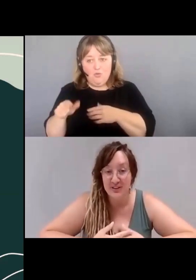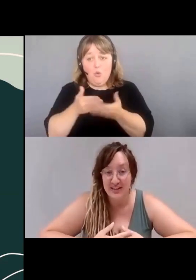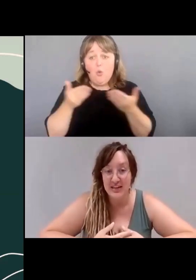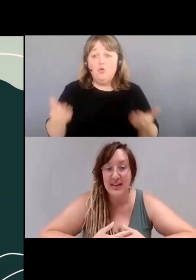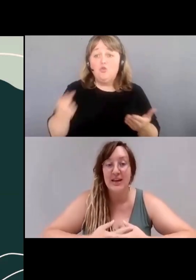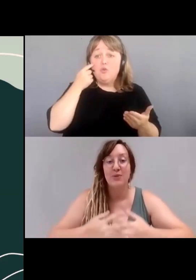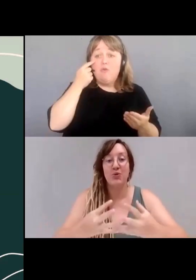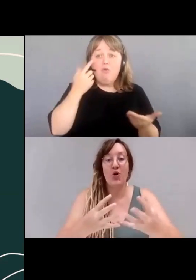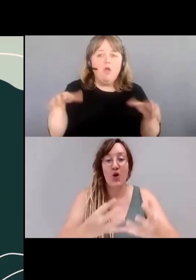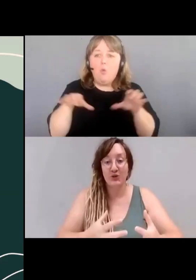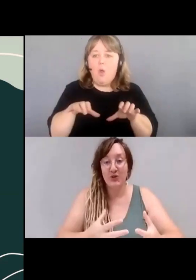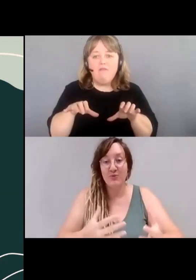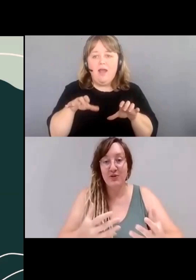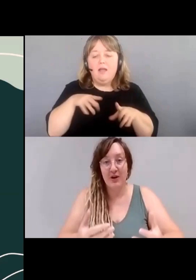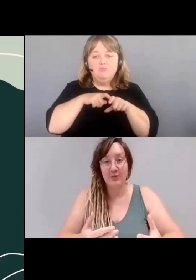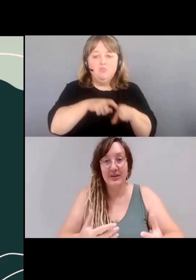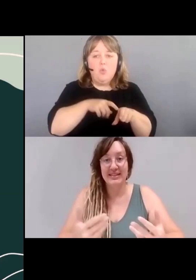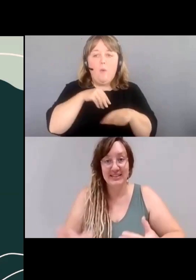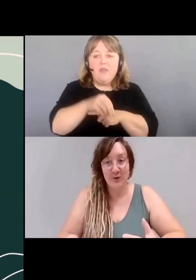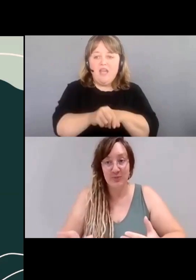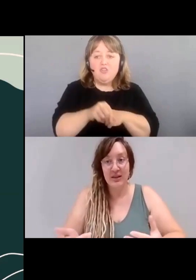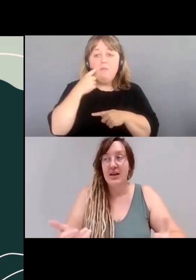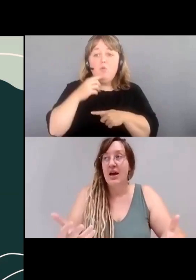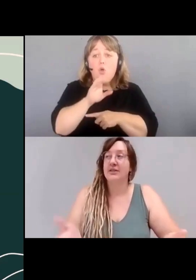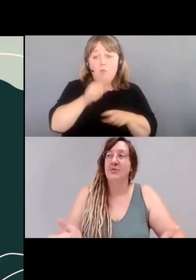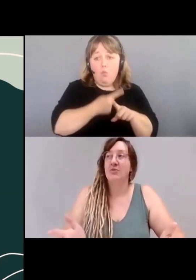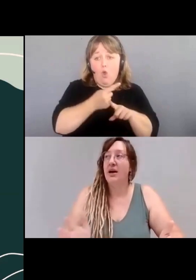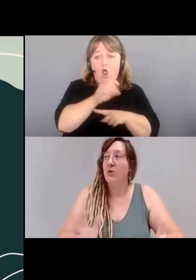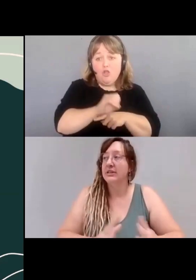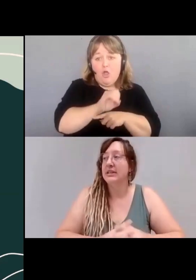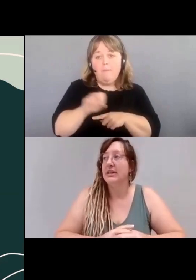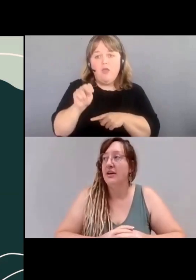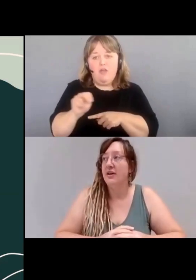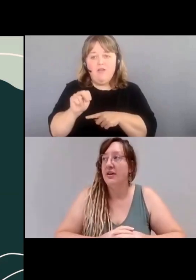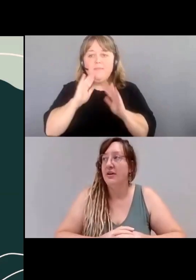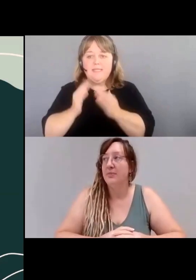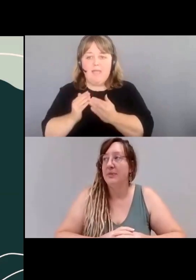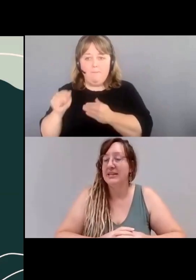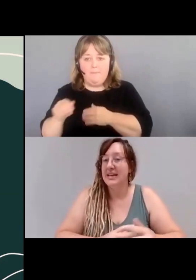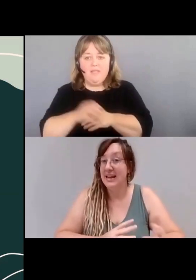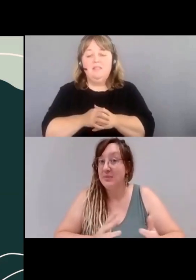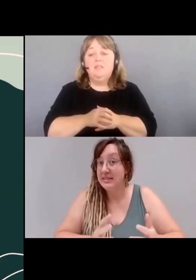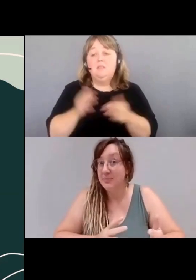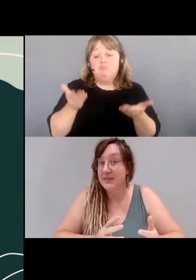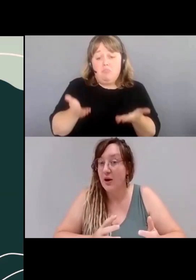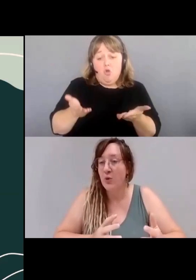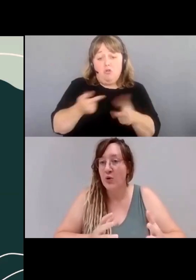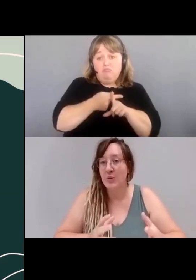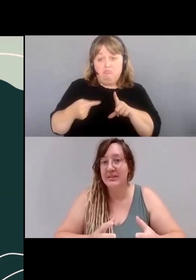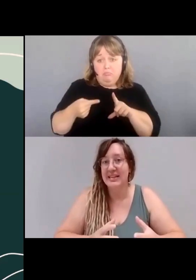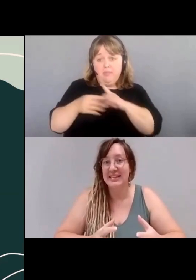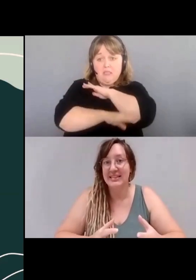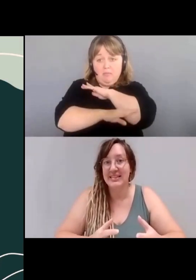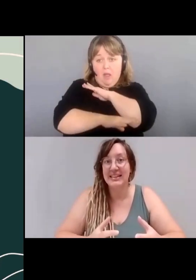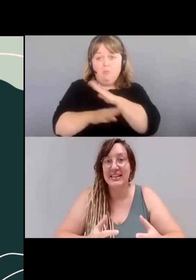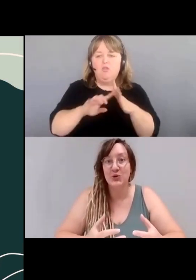au potager pour octobre, novembre et décembre. En ce moment, on est presque à la mi-septembre. On